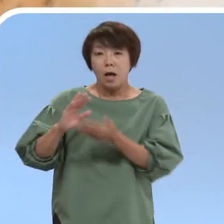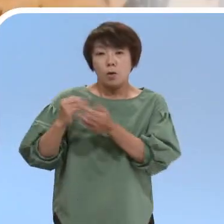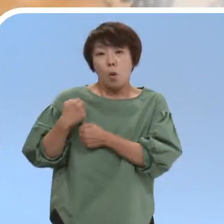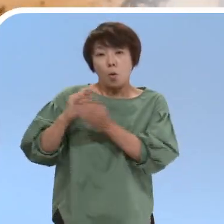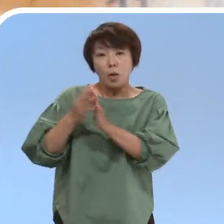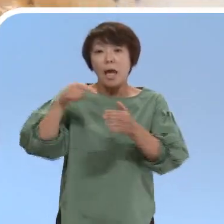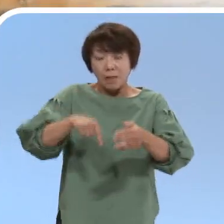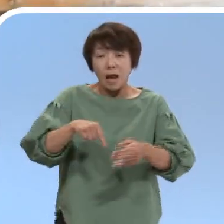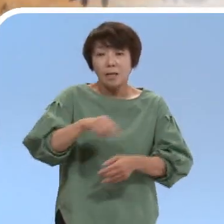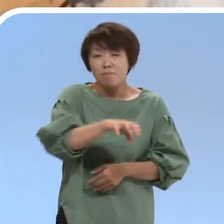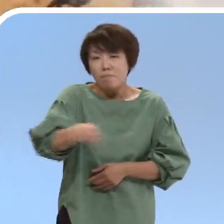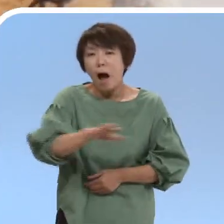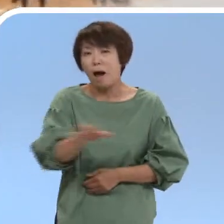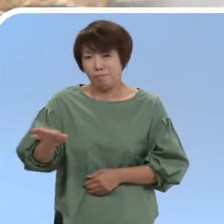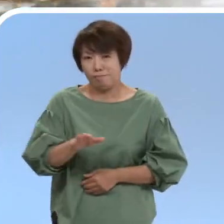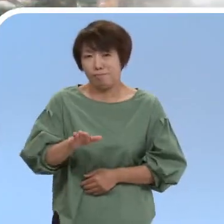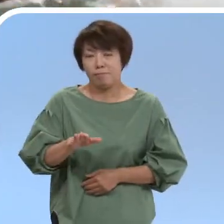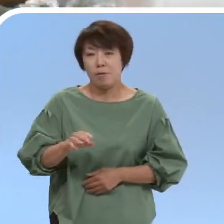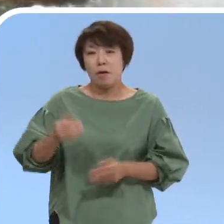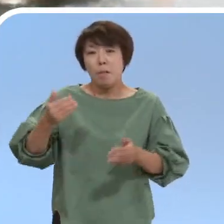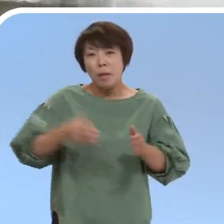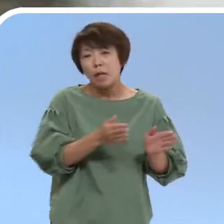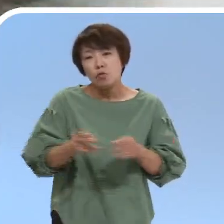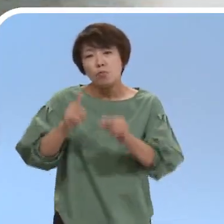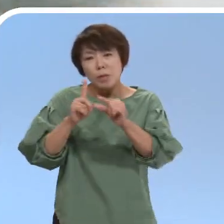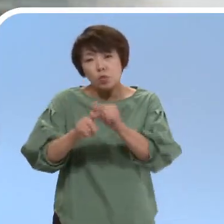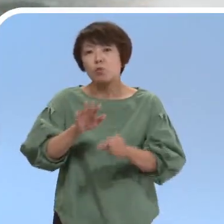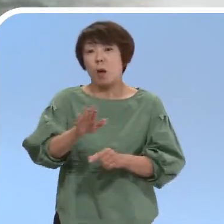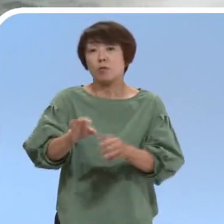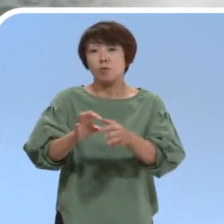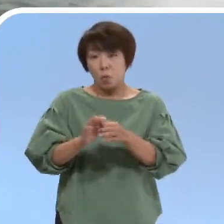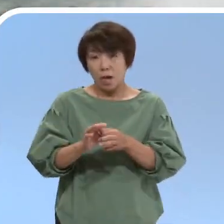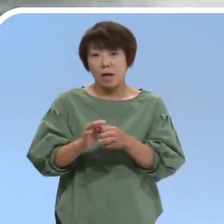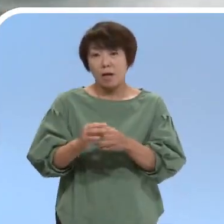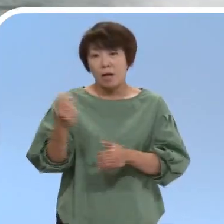ンは県内各地で展開中です。まだ準